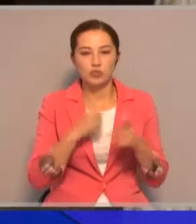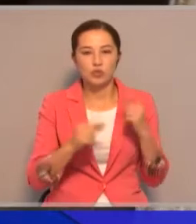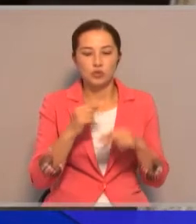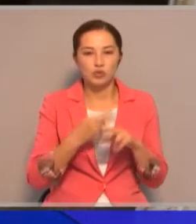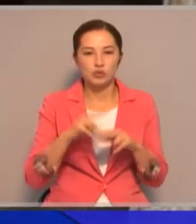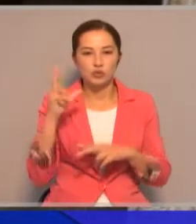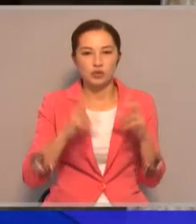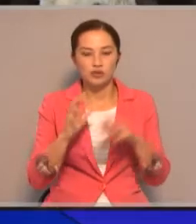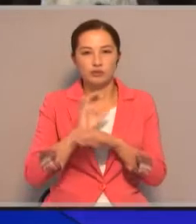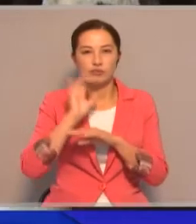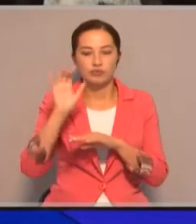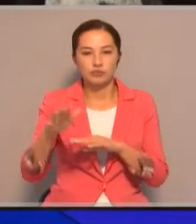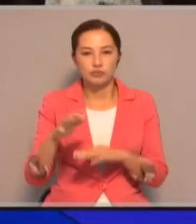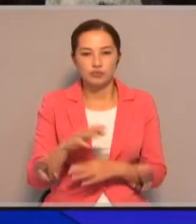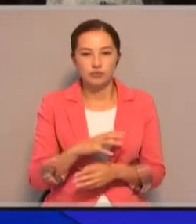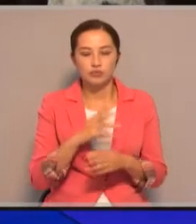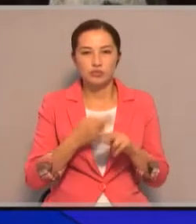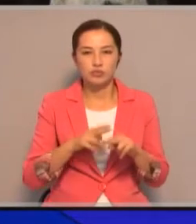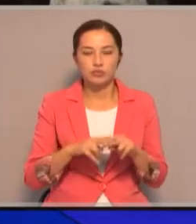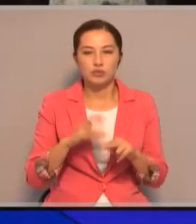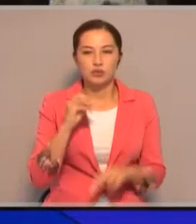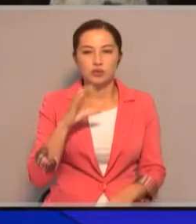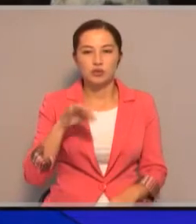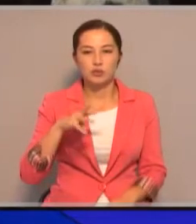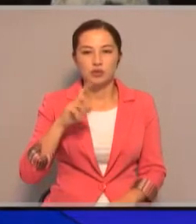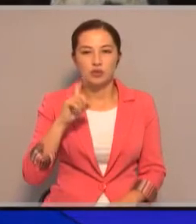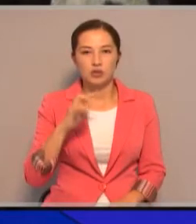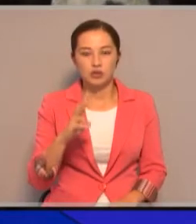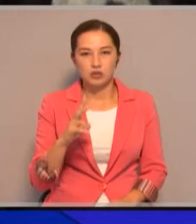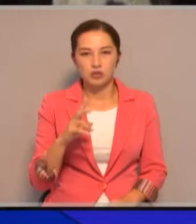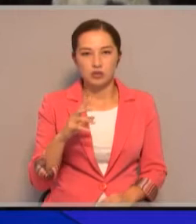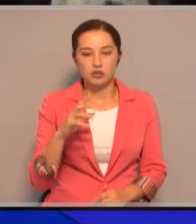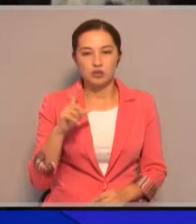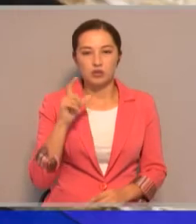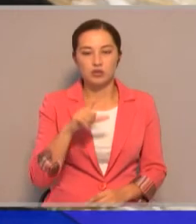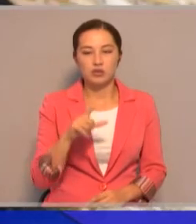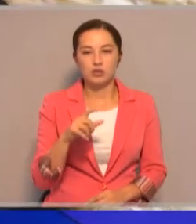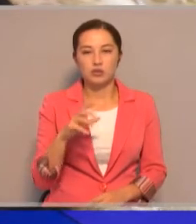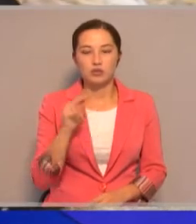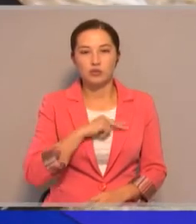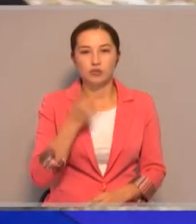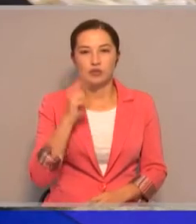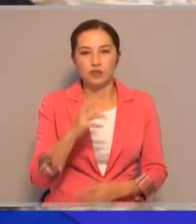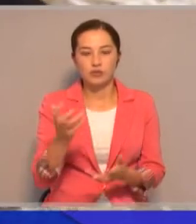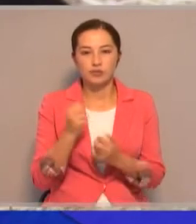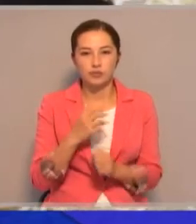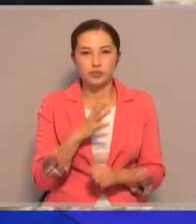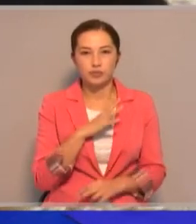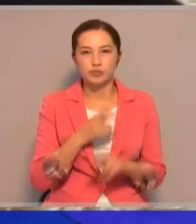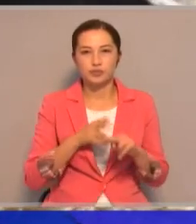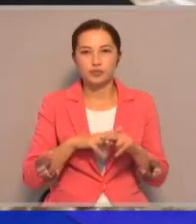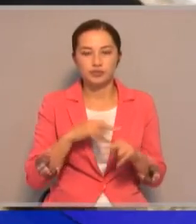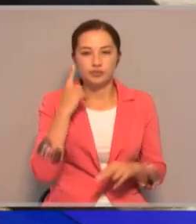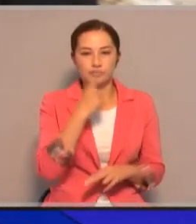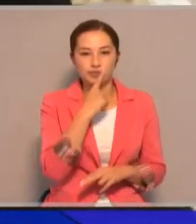сүт зауытына өткізеді. Ел ырысын еселеген Есімхан бүгінде ауылдың екі тұрғынын тұрақты жұмыспен қамтып отыр. Істің көзін